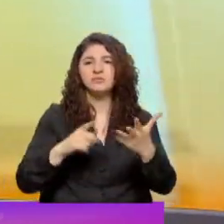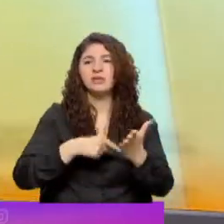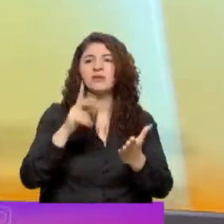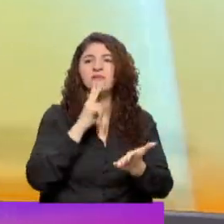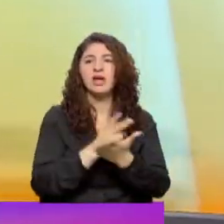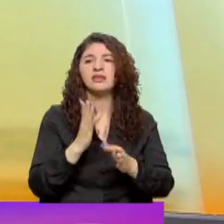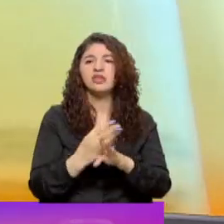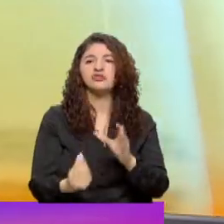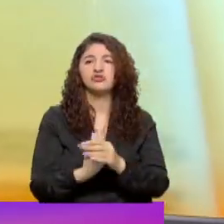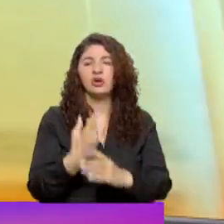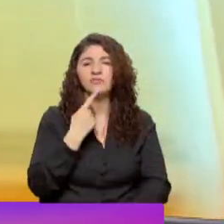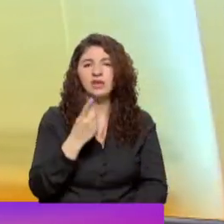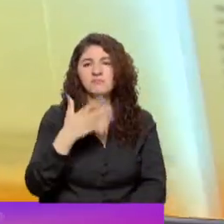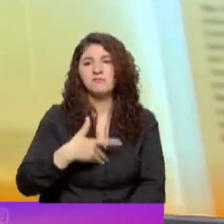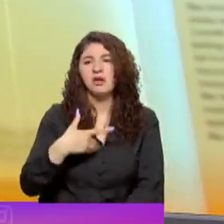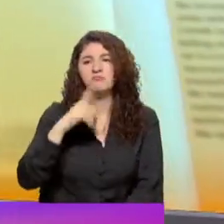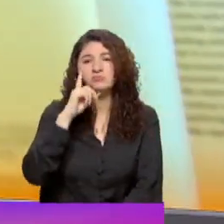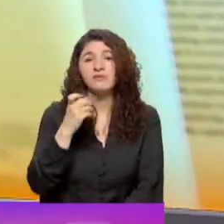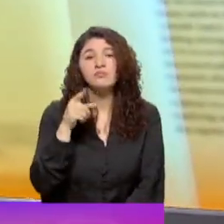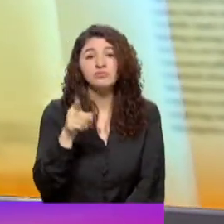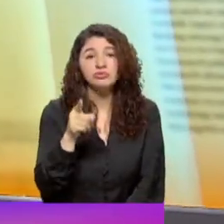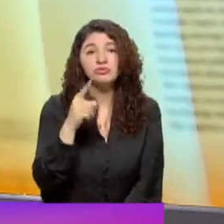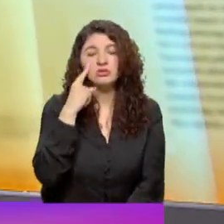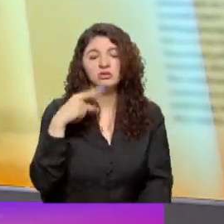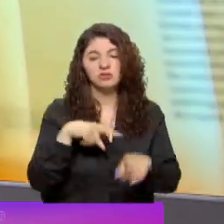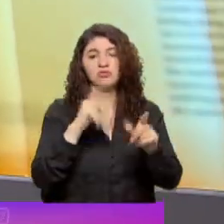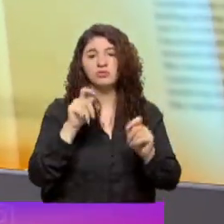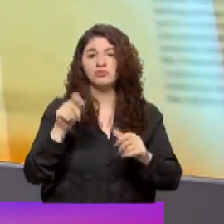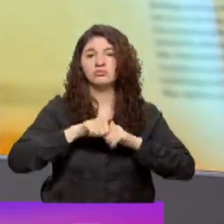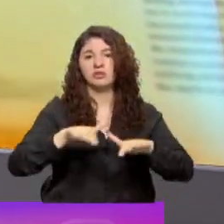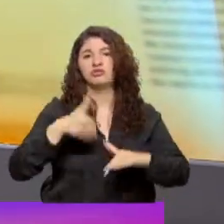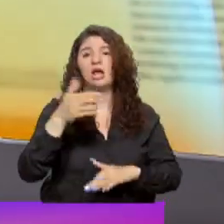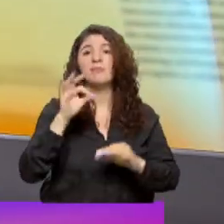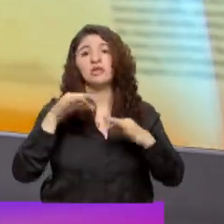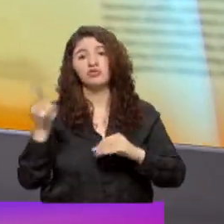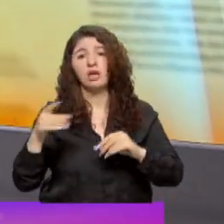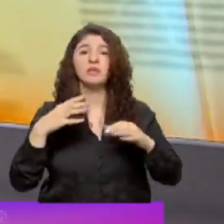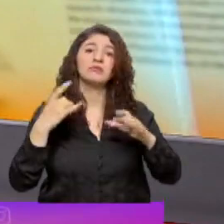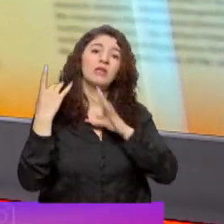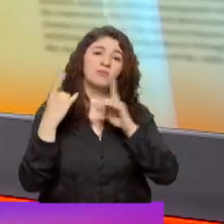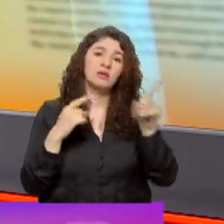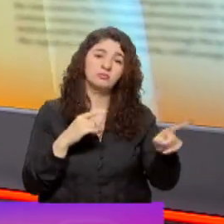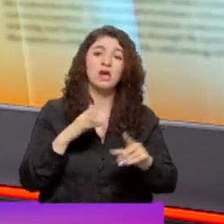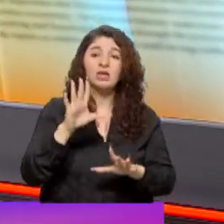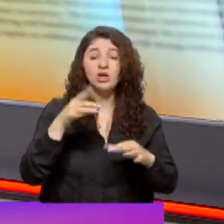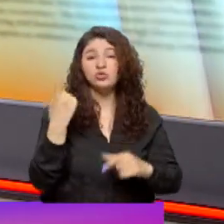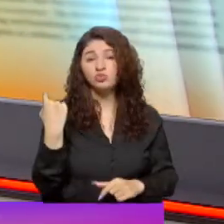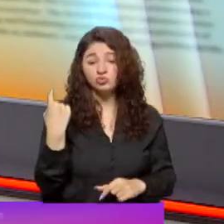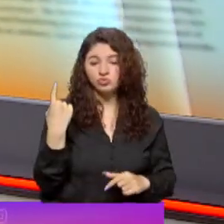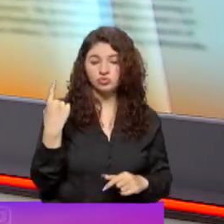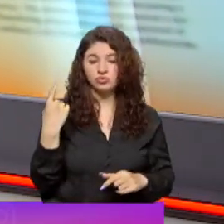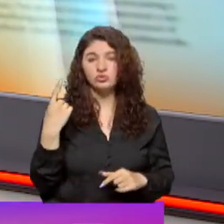kararlarının eden alıyor diye de merak ediyorum ve bunu takip edeceğim bu gün yayından sonra hemen Eskişehir hem Diyarbakır'ı hatta